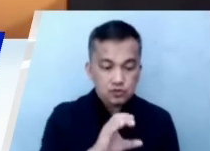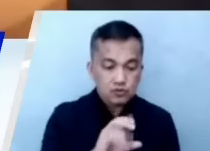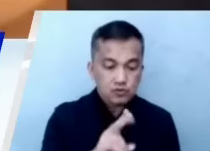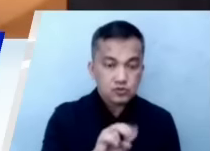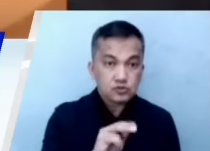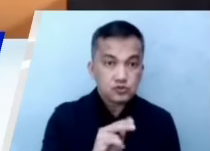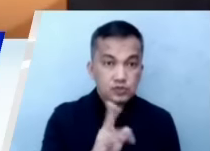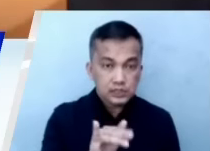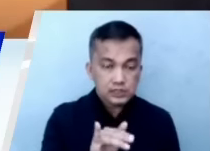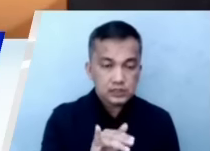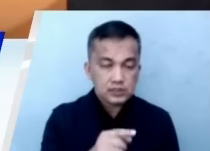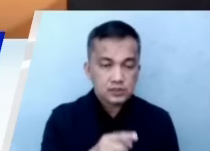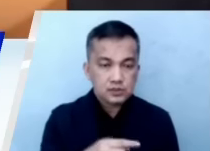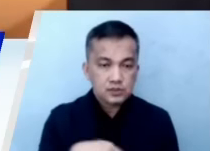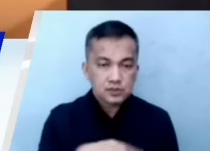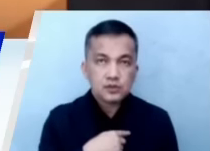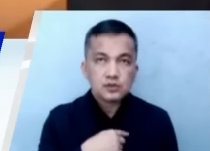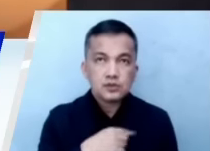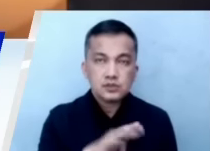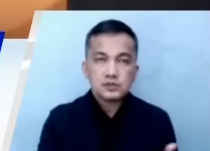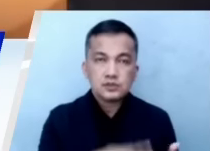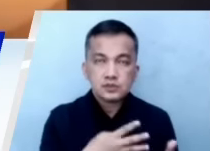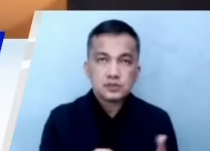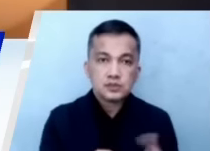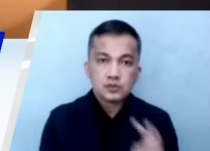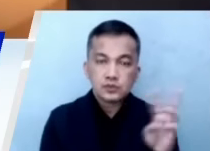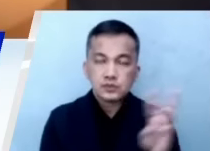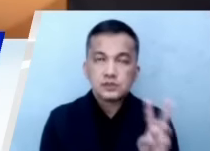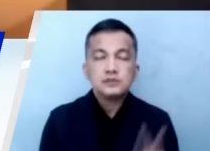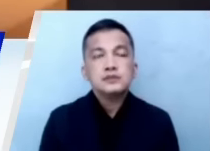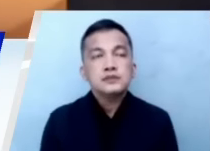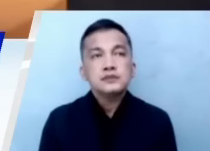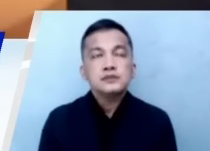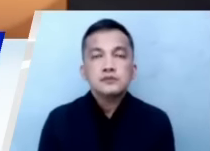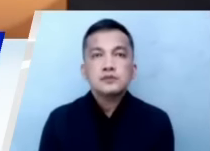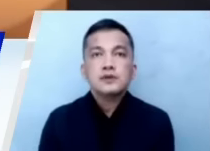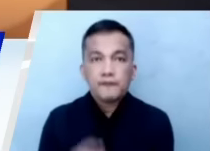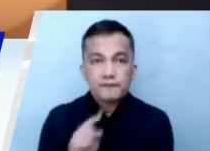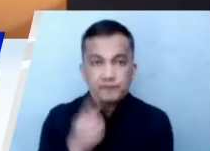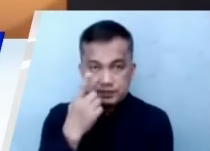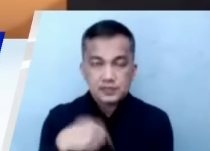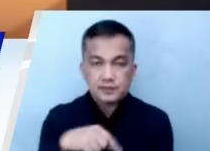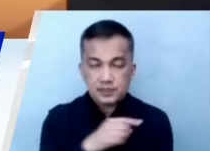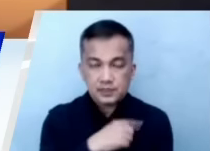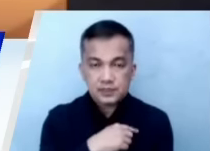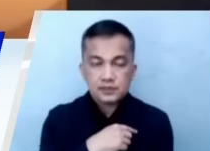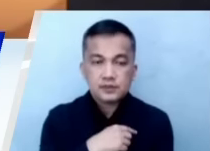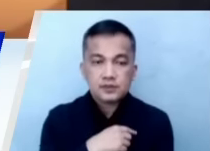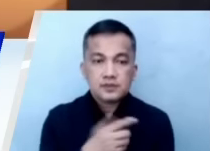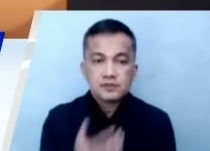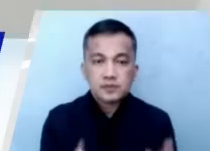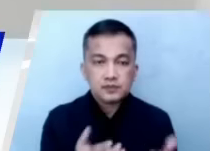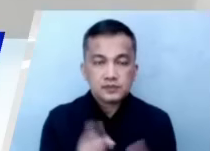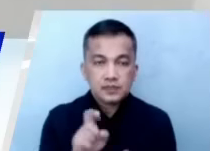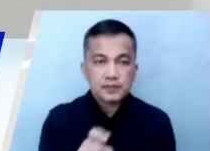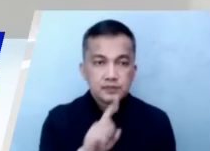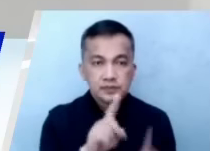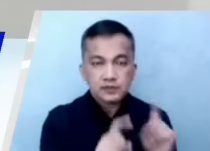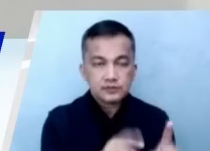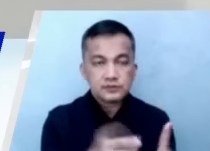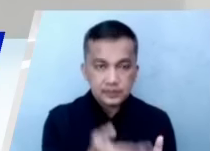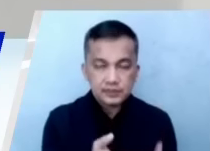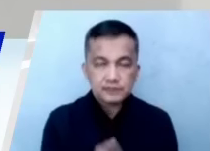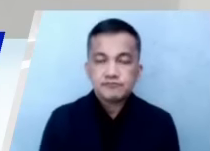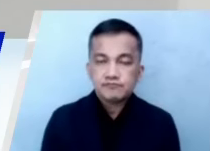Wednesday ang aming schedule ng hearing. So kami muna ang dapat siguro muna magtanong sa kanya.